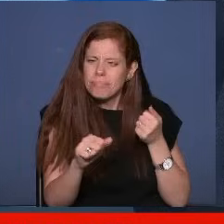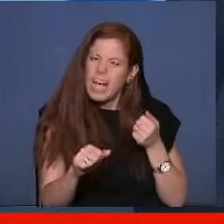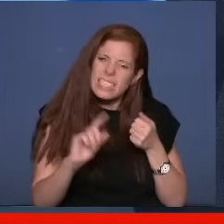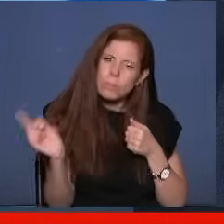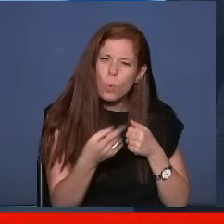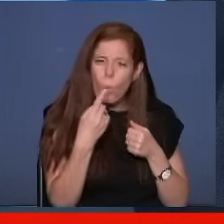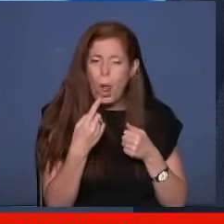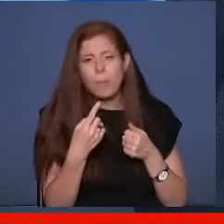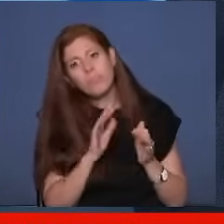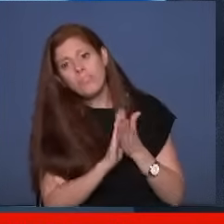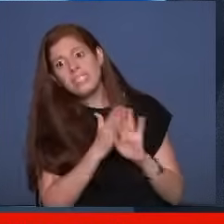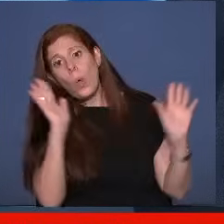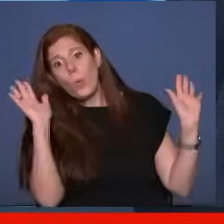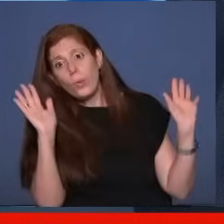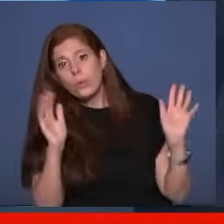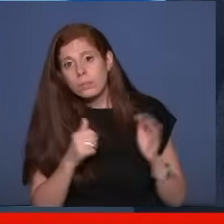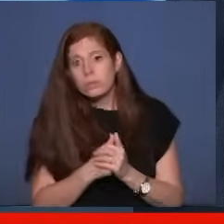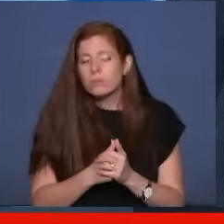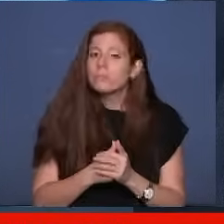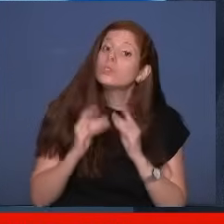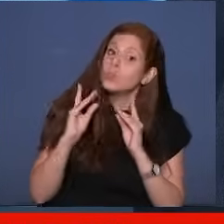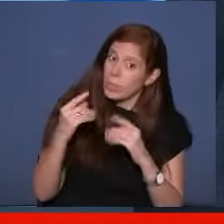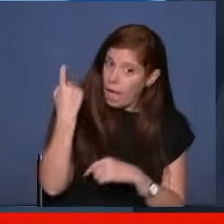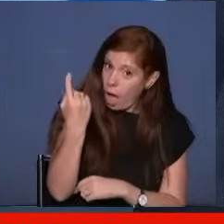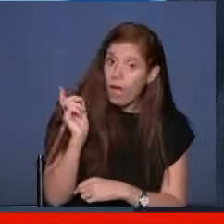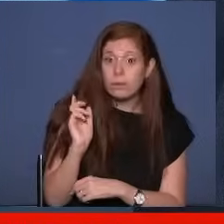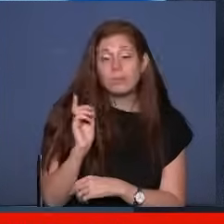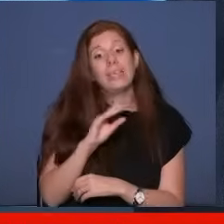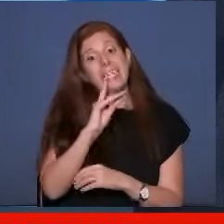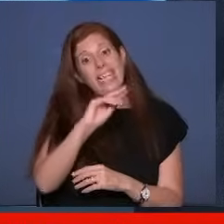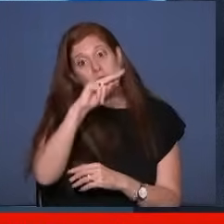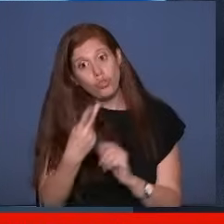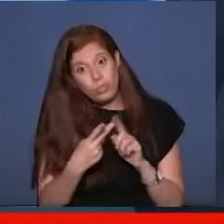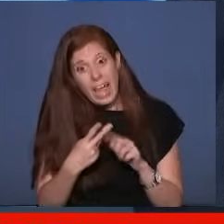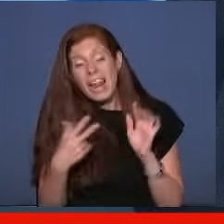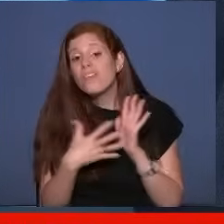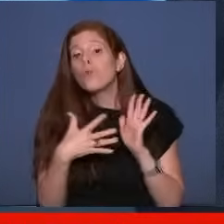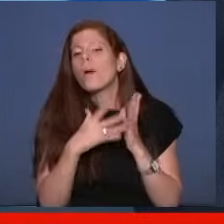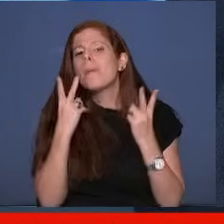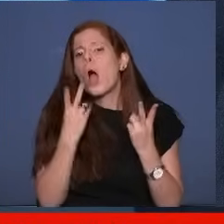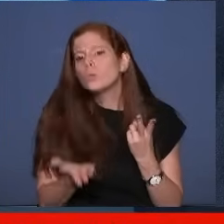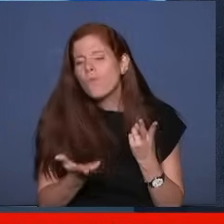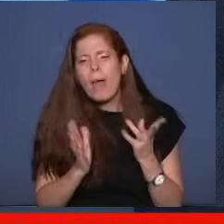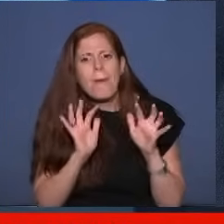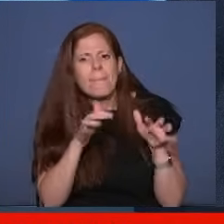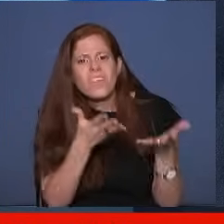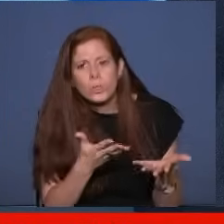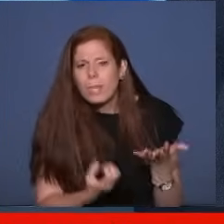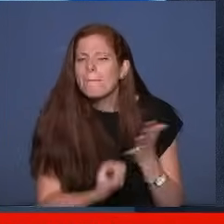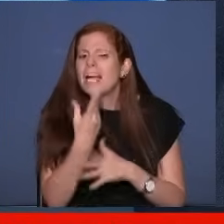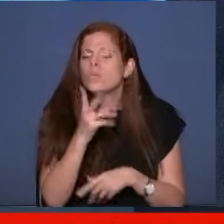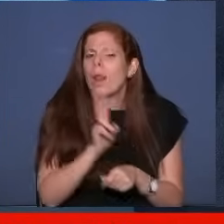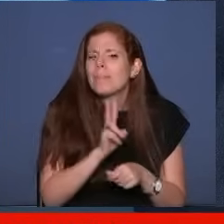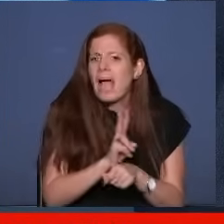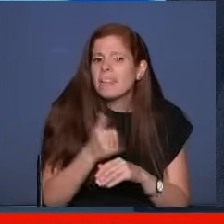בה, ובא לציון גואל? זה דרך אחת, זה דרך שנייה, גם לבדוק מה חשוב להם, מה מפחיד אותם, מה ייצור להם את ההרתעה